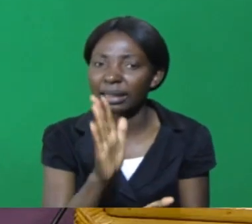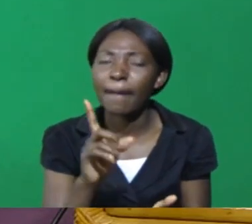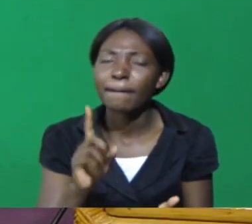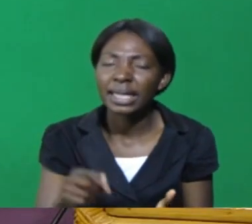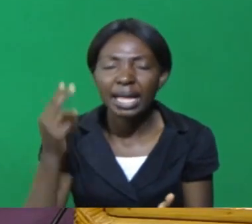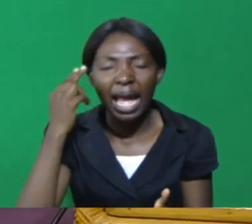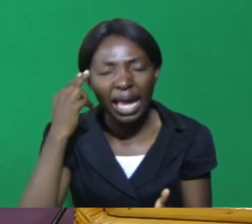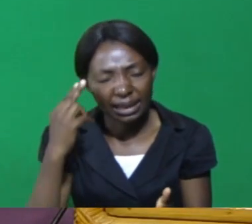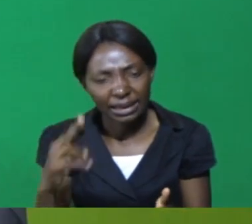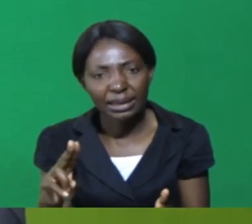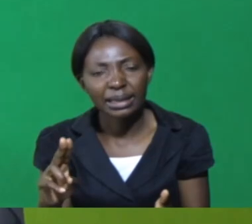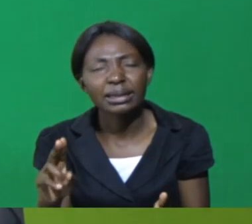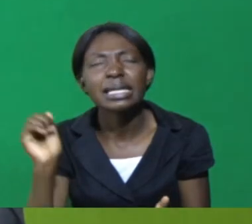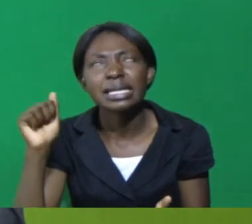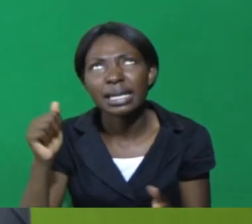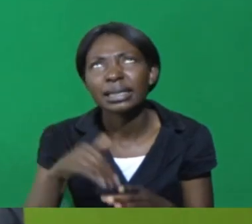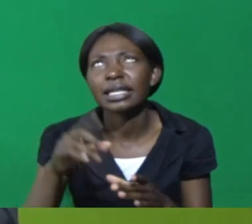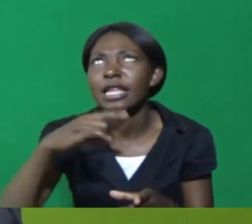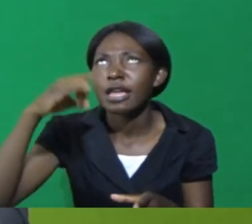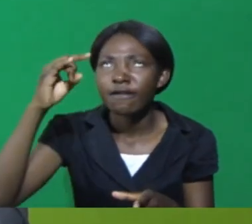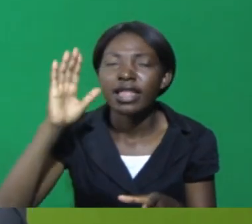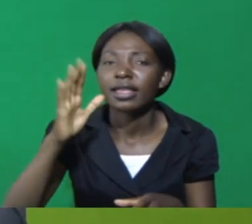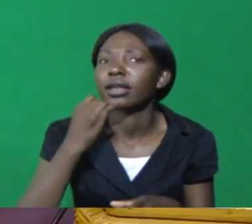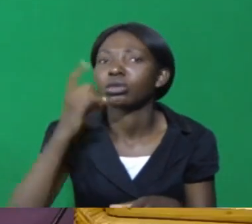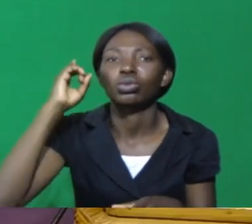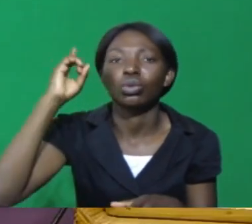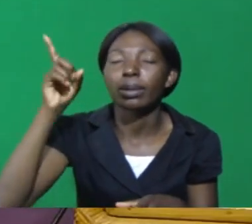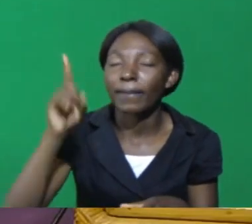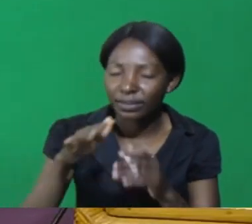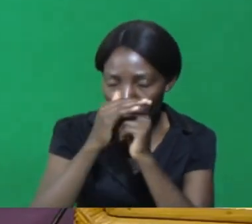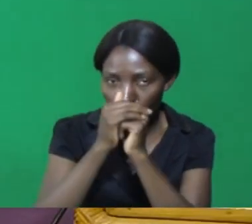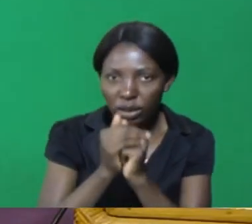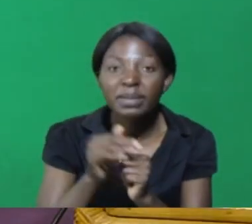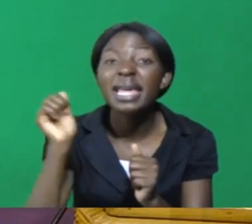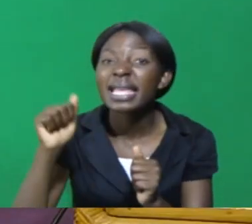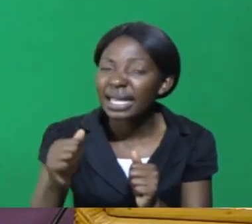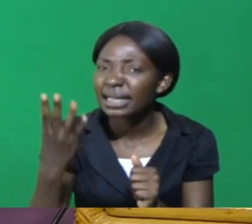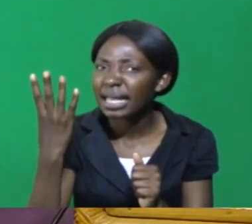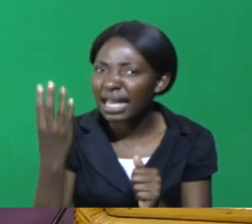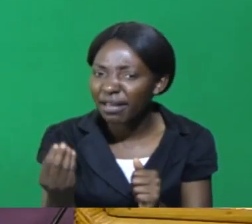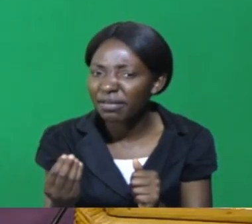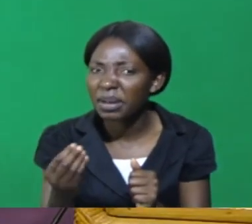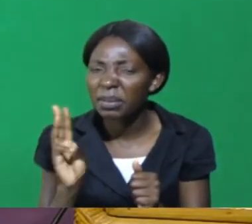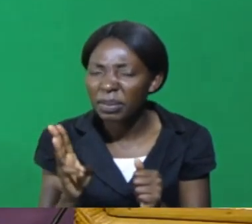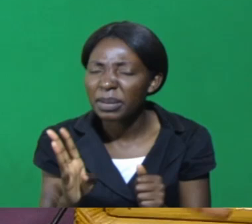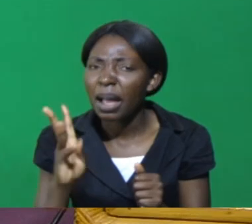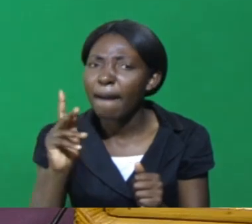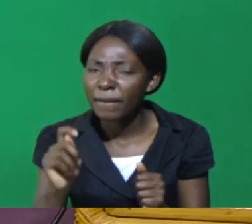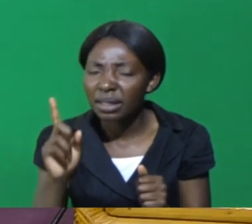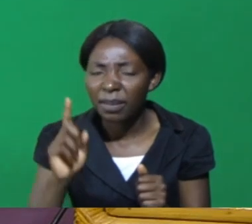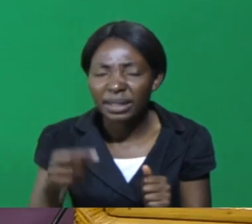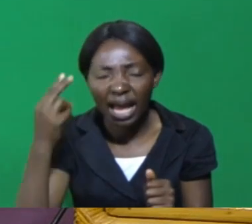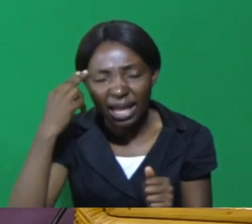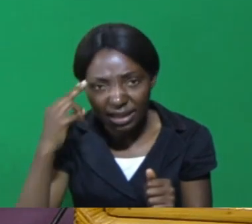vatoziva kuti kudenga kuna Mwari anofanira kunamatwa. Oita hake tumwe tunharo twese but nyaya yekuti Mwari aripoka yaifanira